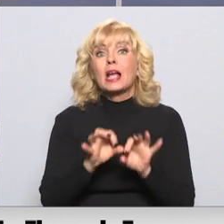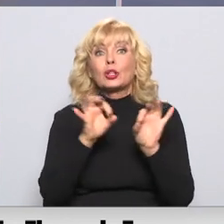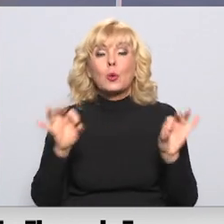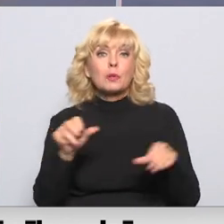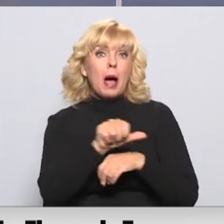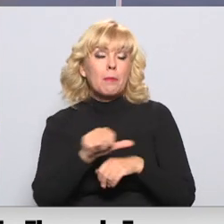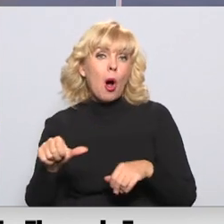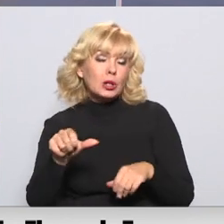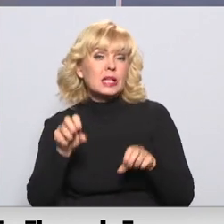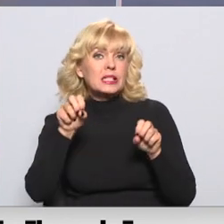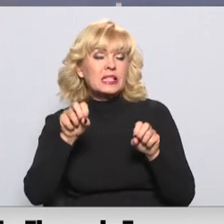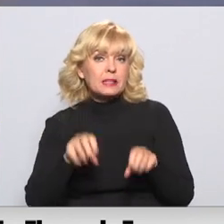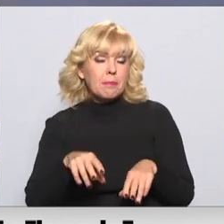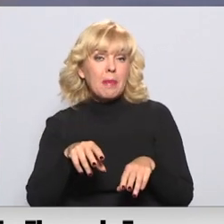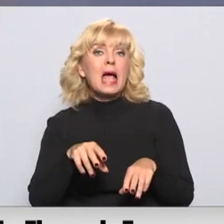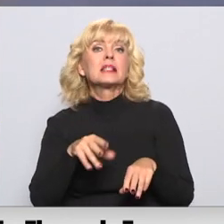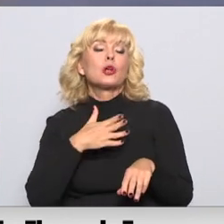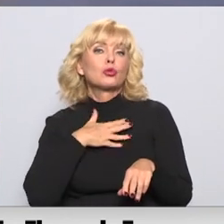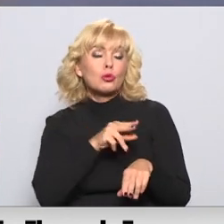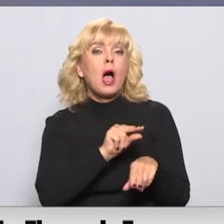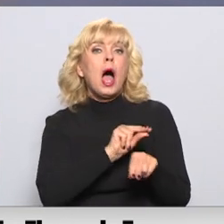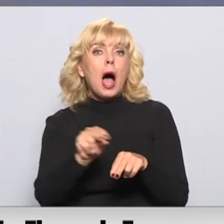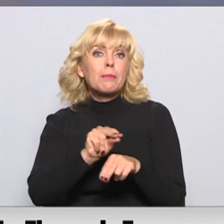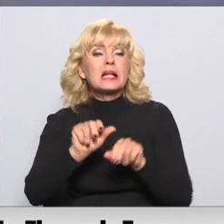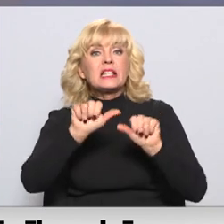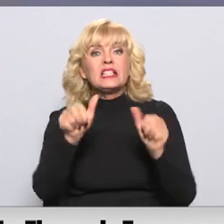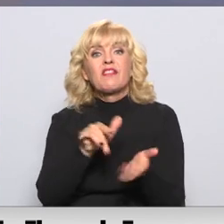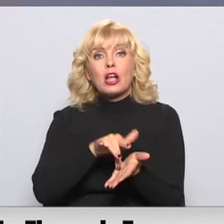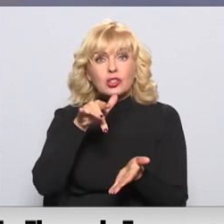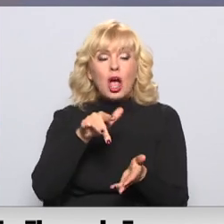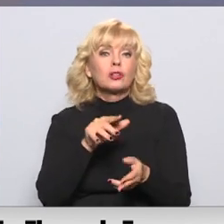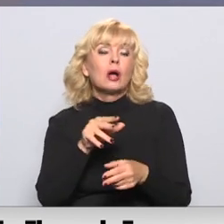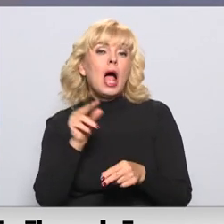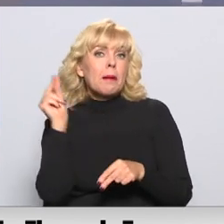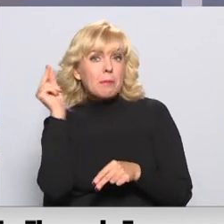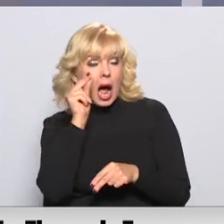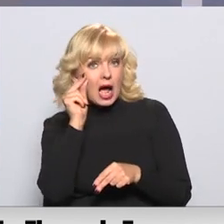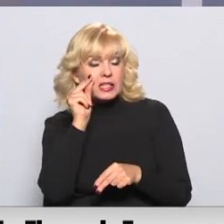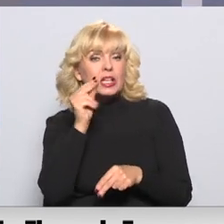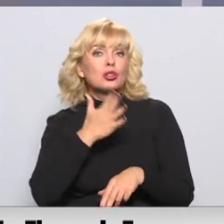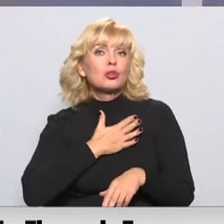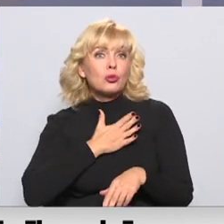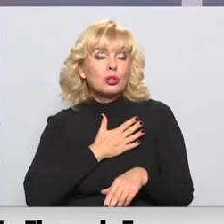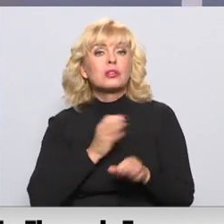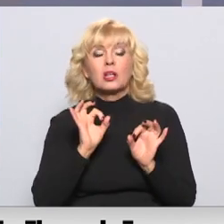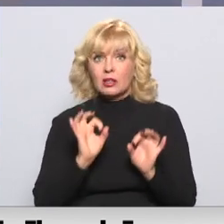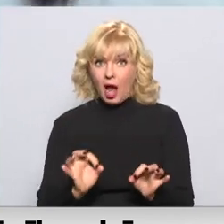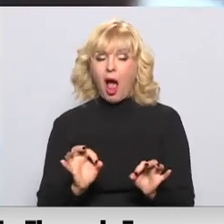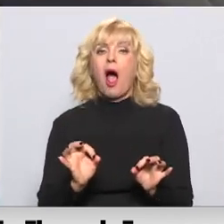muitas kinoloģijas dienesta apmācību centra izveide. Tajā suņi tiks trenēti reālajai dzīvei pietuvinātos apstākļos.